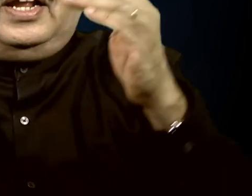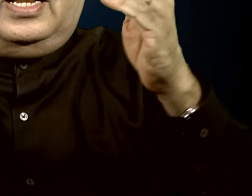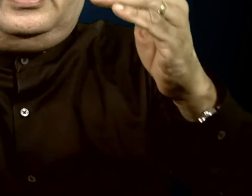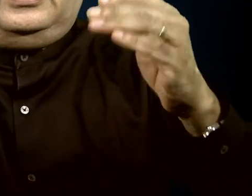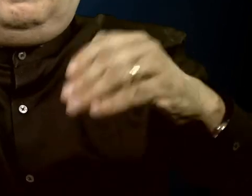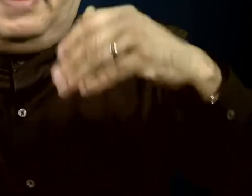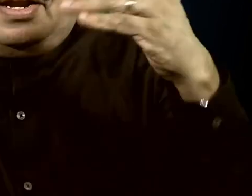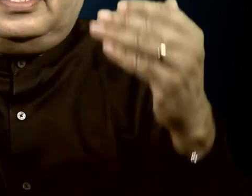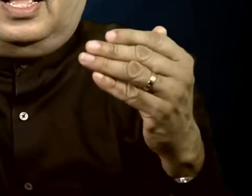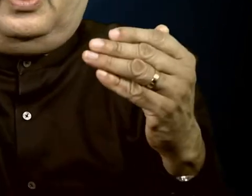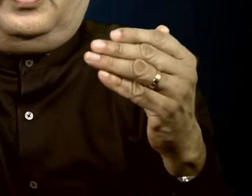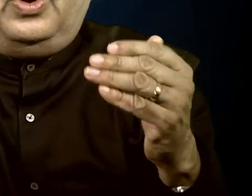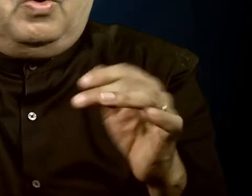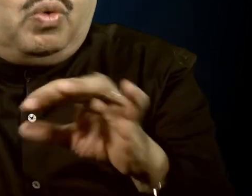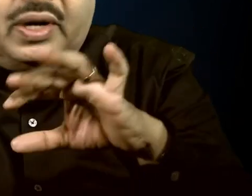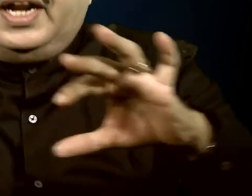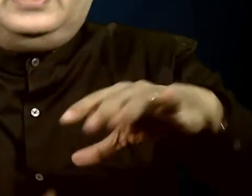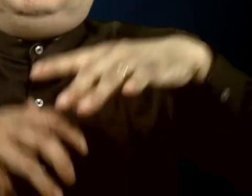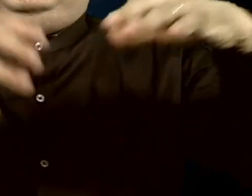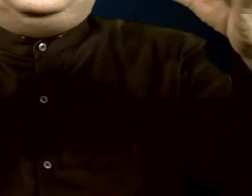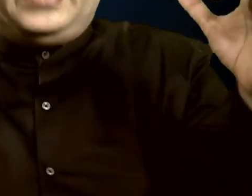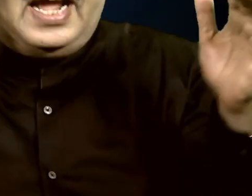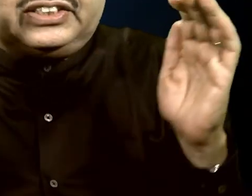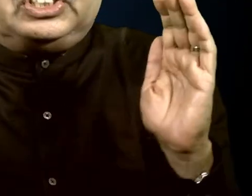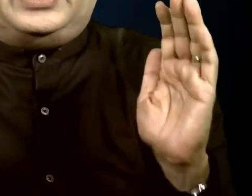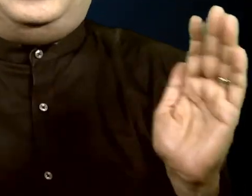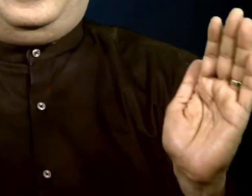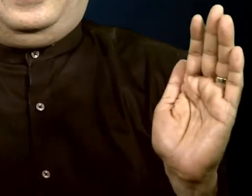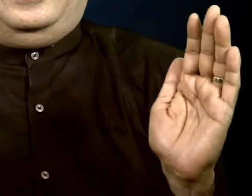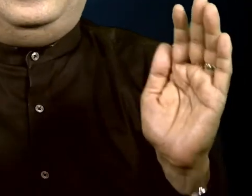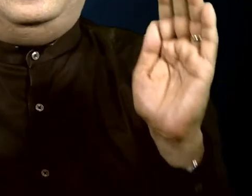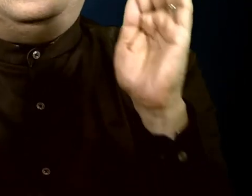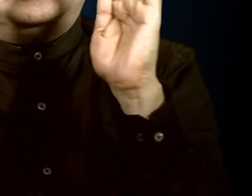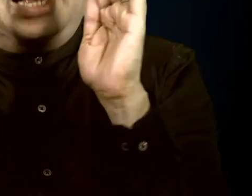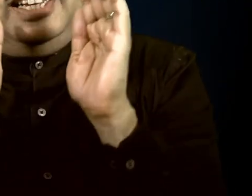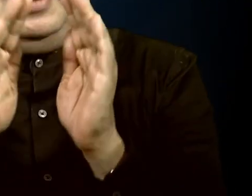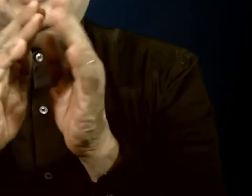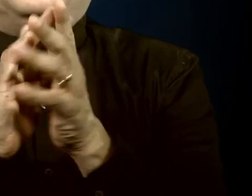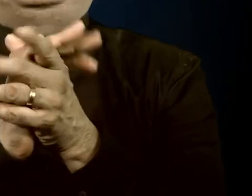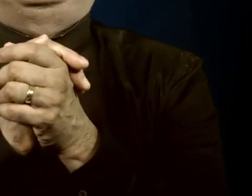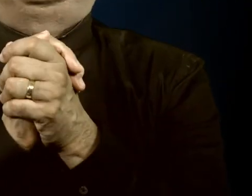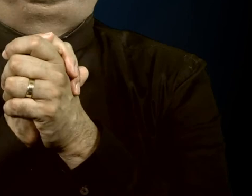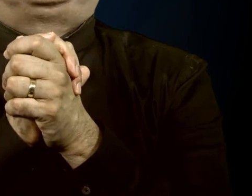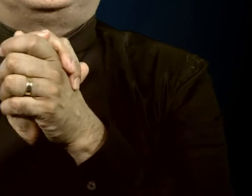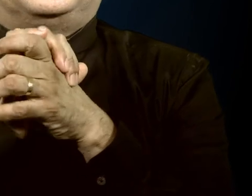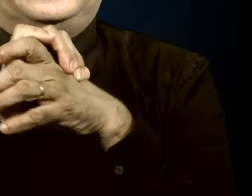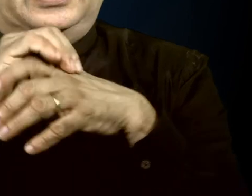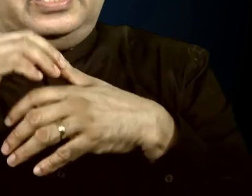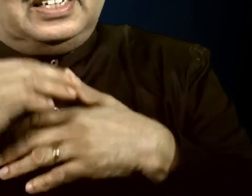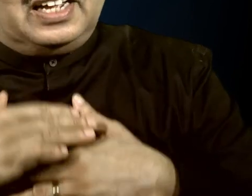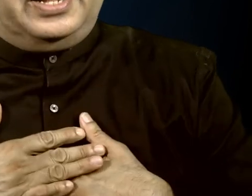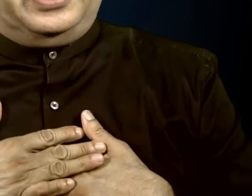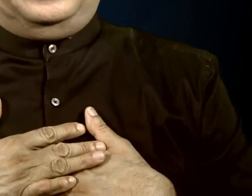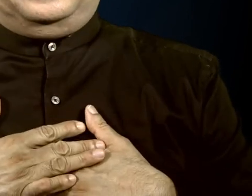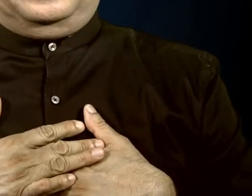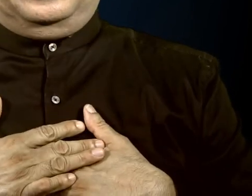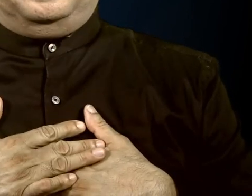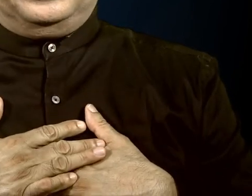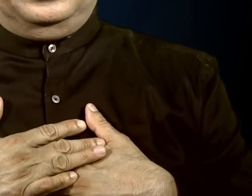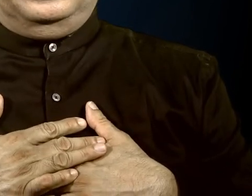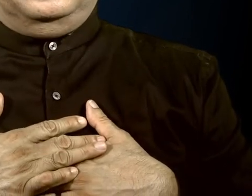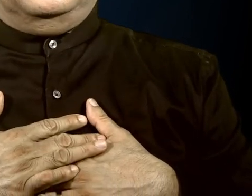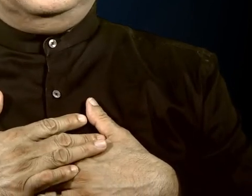ഉണ്ടാകുമ്പോഴോ ആരെങ്കിലും എന്തെങ്കിലും പറഞ്ഞാലോ ഉടനെ നമ്മൾ റിയാക്ട് ചെയ്യണ്ട, ശാന്തമാകുക, ഹൃദയത്തിൽ